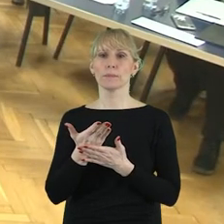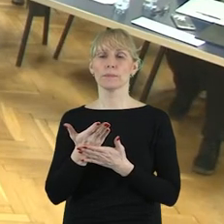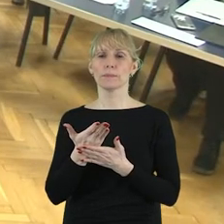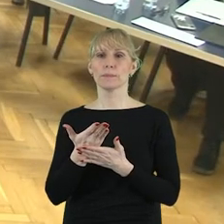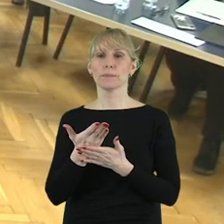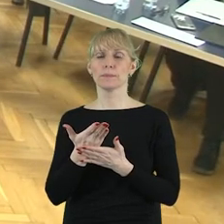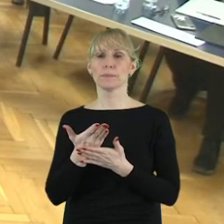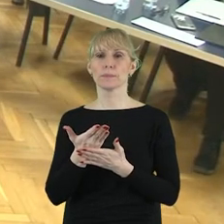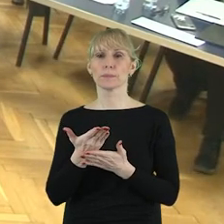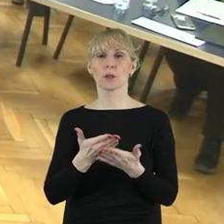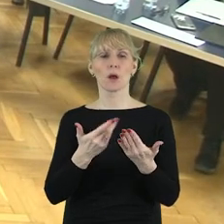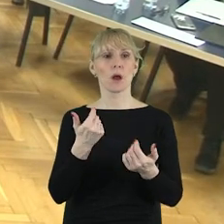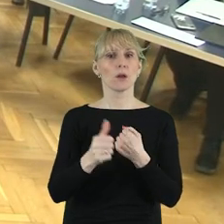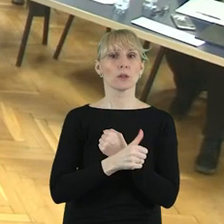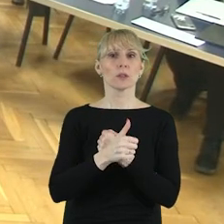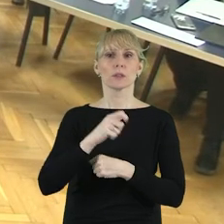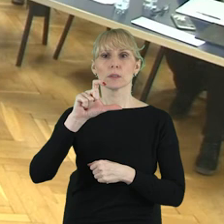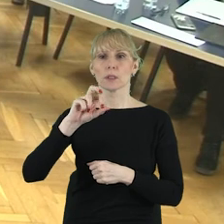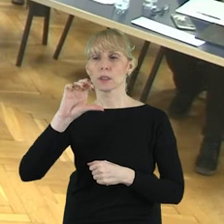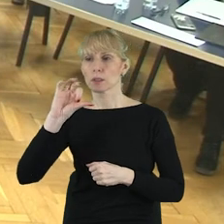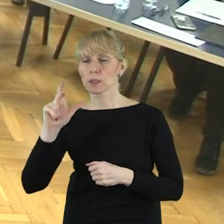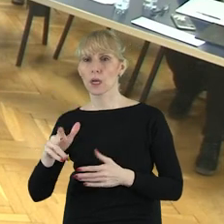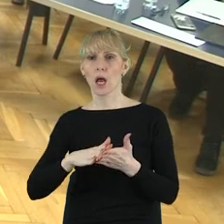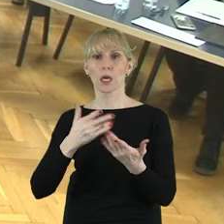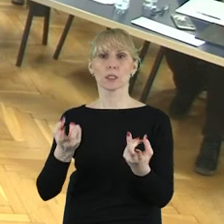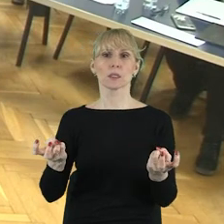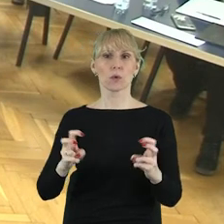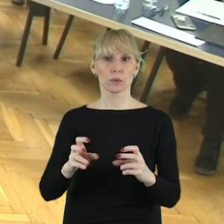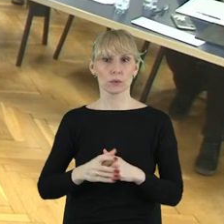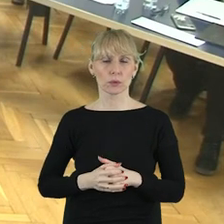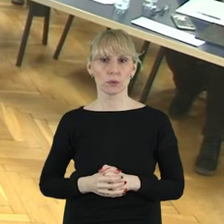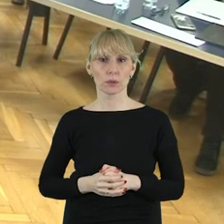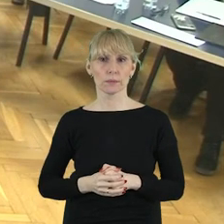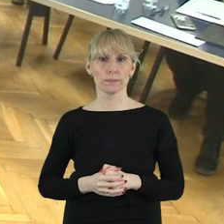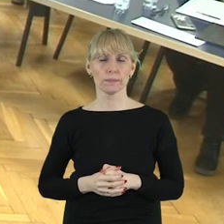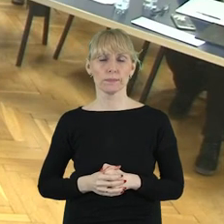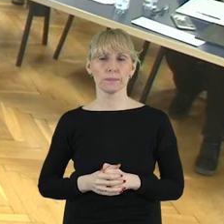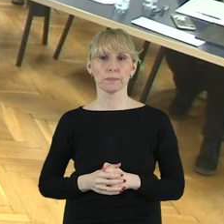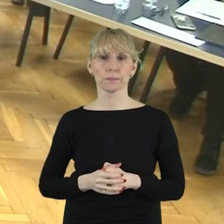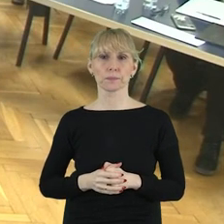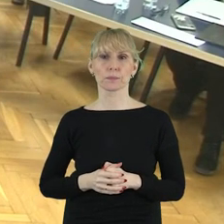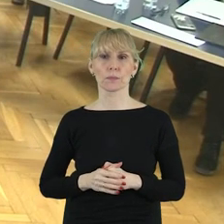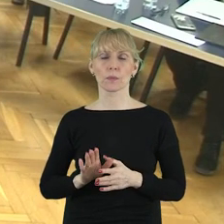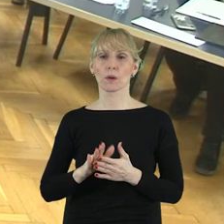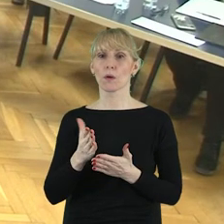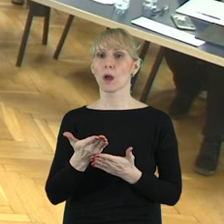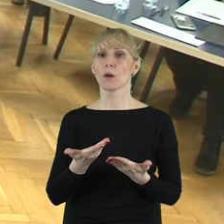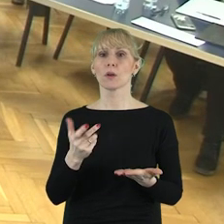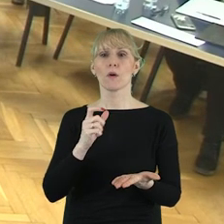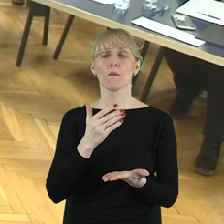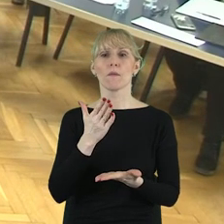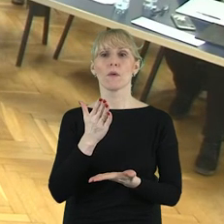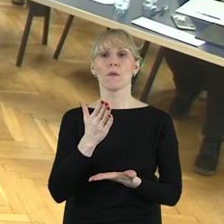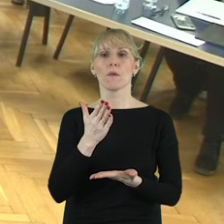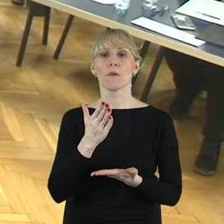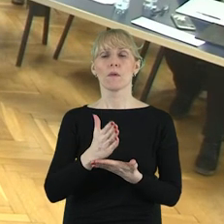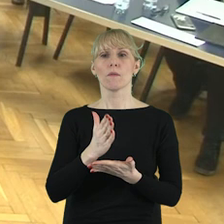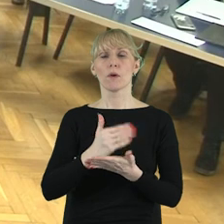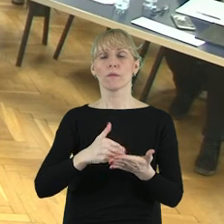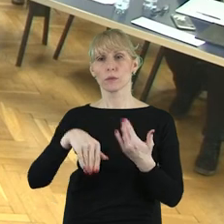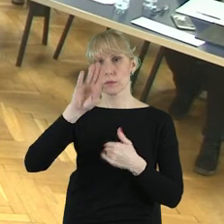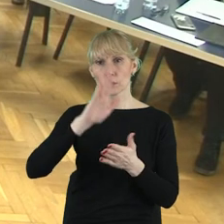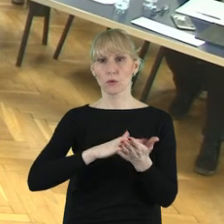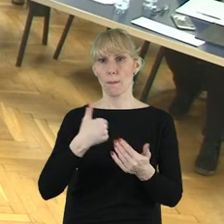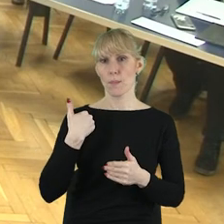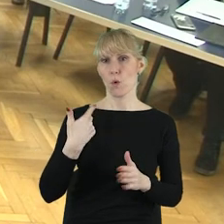zebrania założycielskich nowych LGD, dokumentacja z KRS oraz inne. Szanowna pani przewodnicząca, panie marszałku, do tej pory w województwie łódzkim